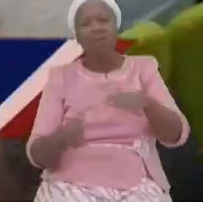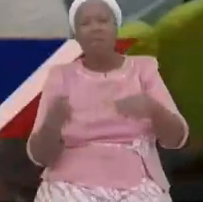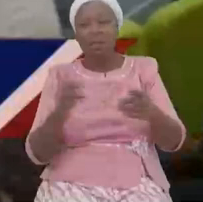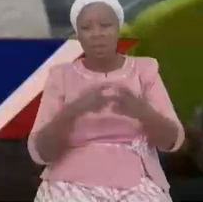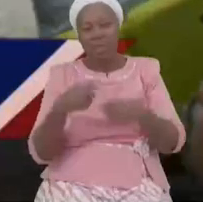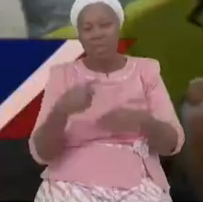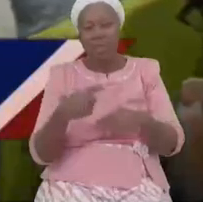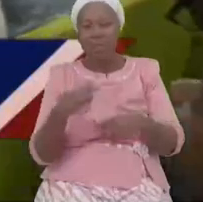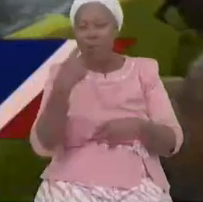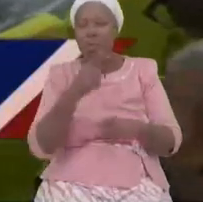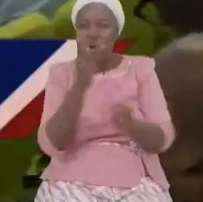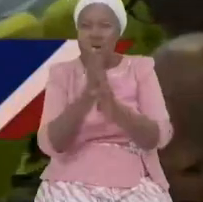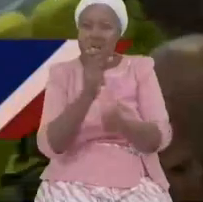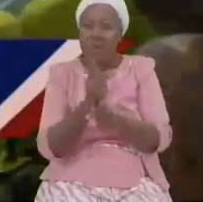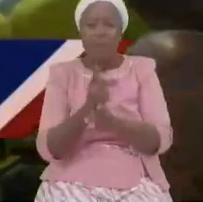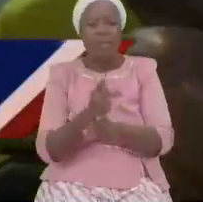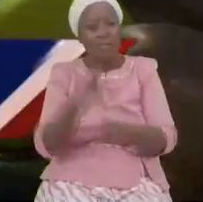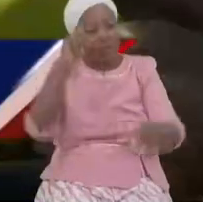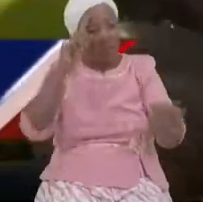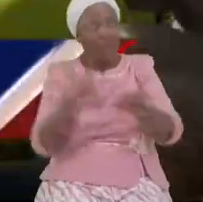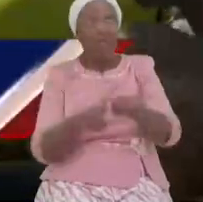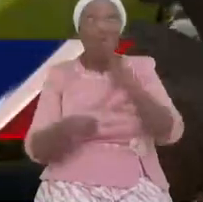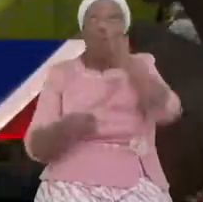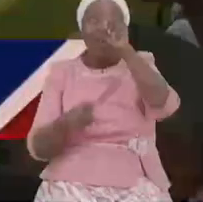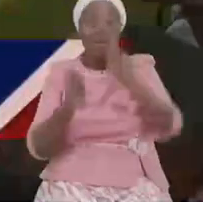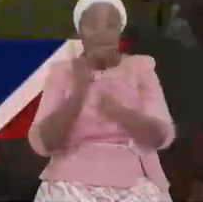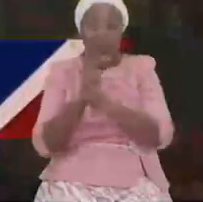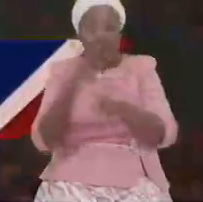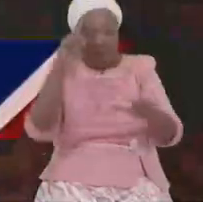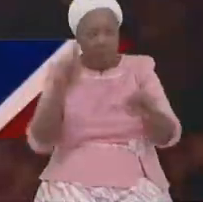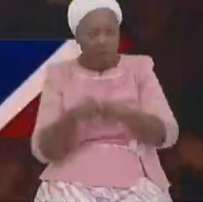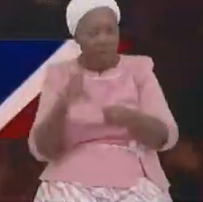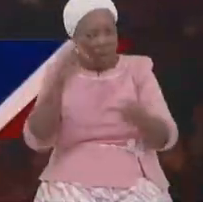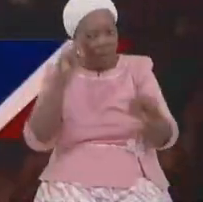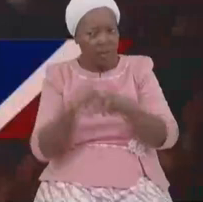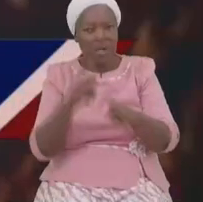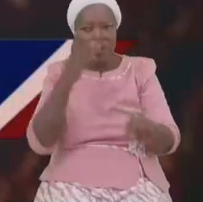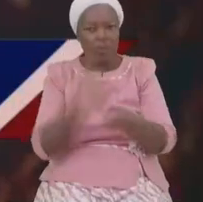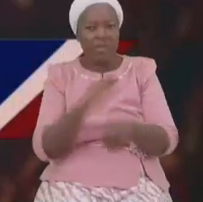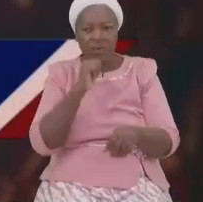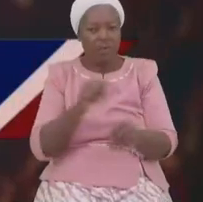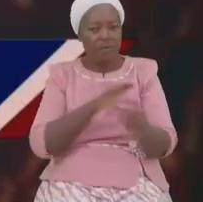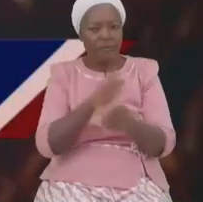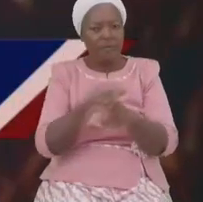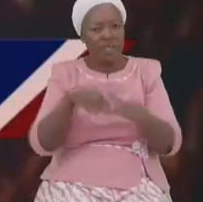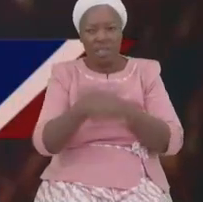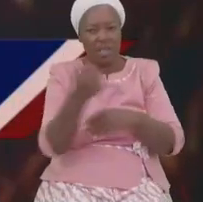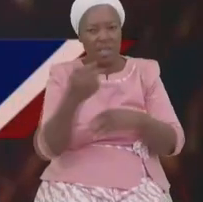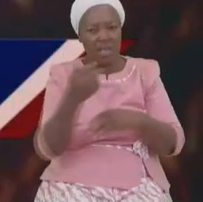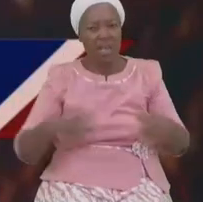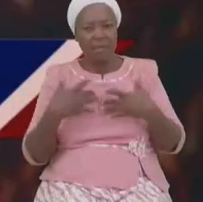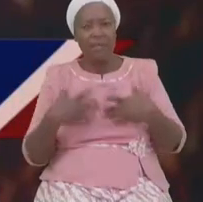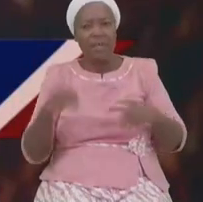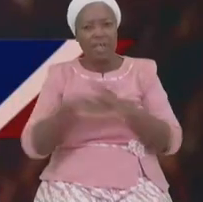l'alliance. Il garde l'alliance. Les promesses d'alliance ne sont pas accomplies dans la vie de quelqu'un, dans